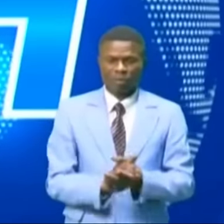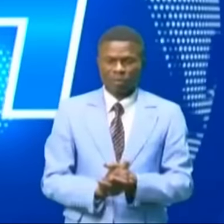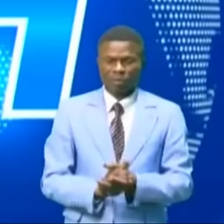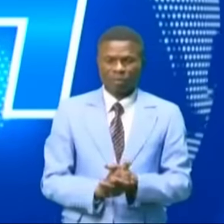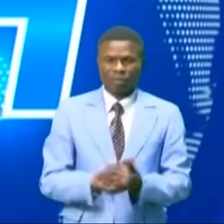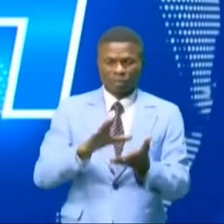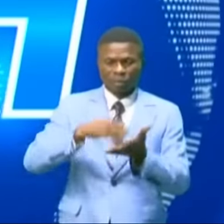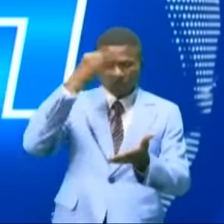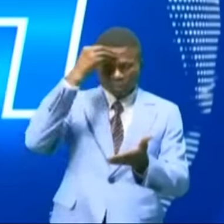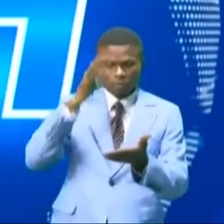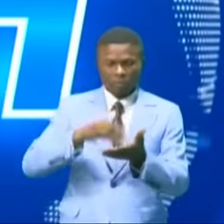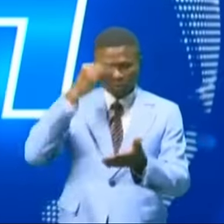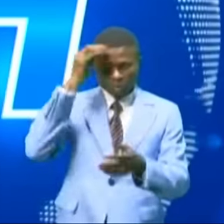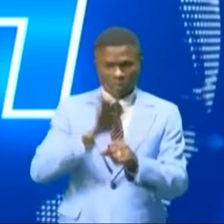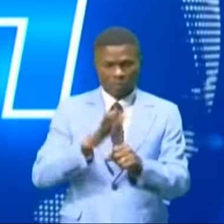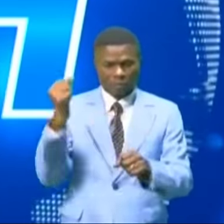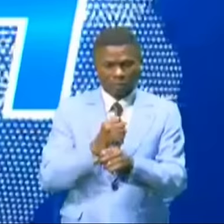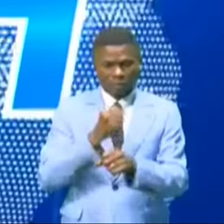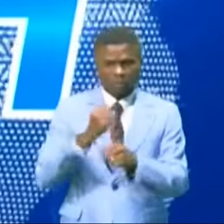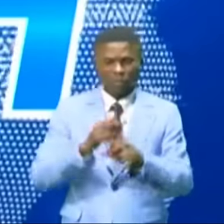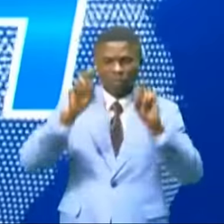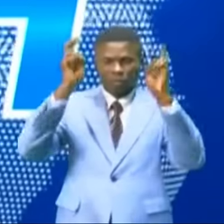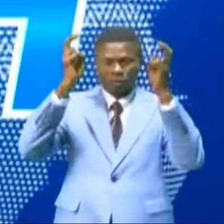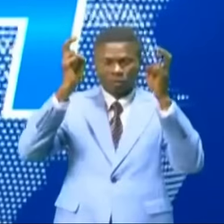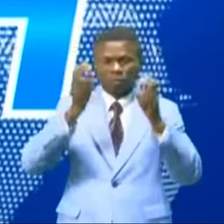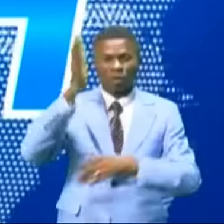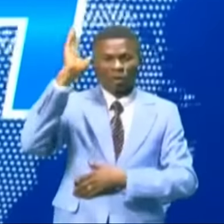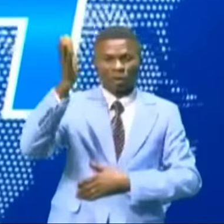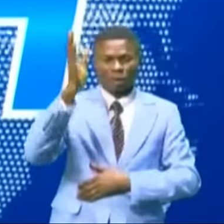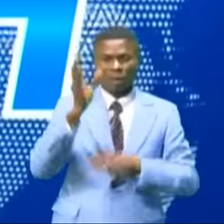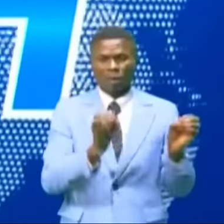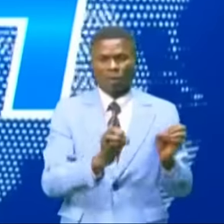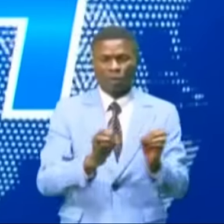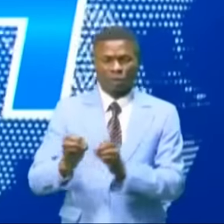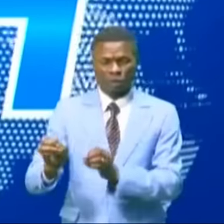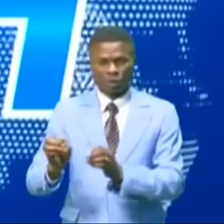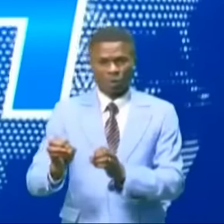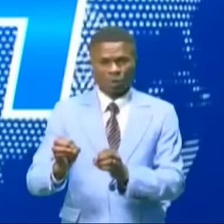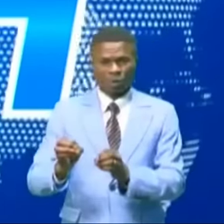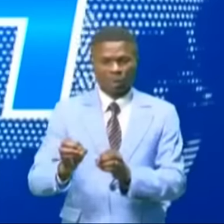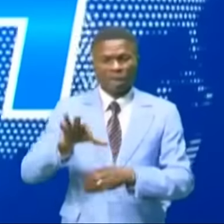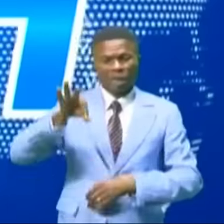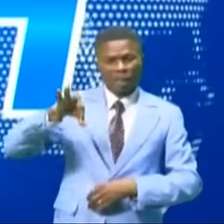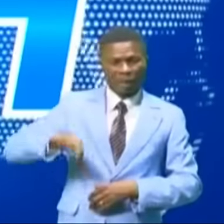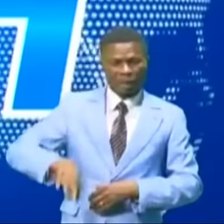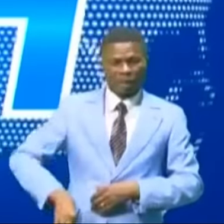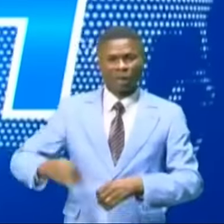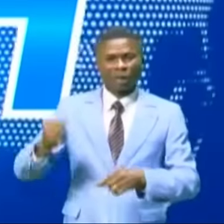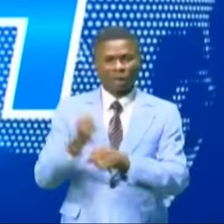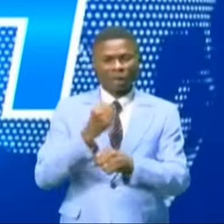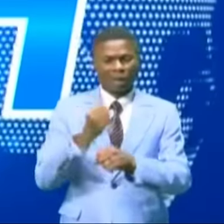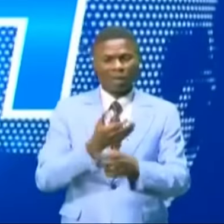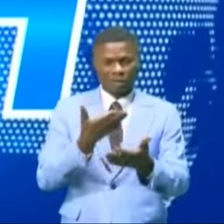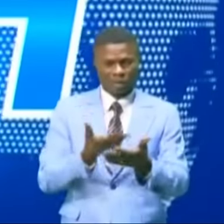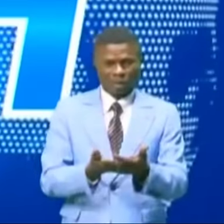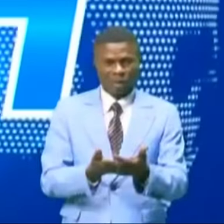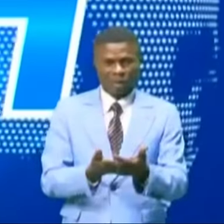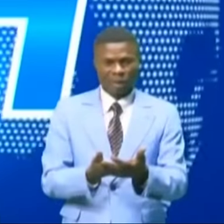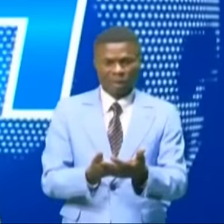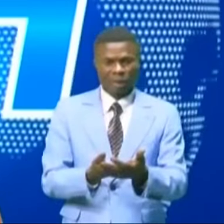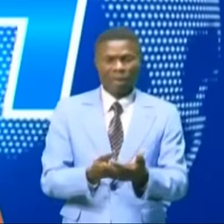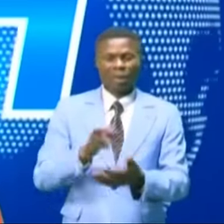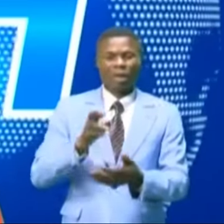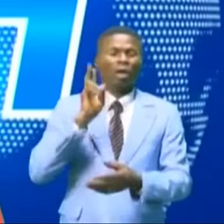et s'enrichir au travail sur les thèmes d'une conférence organisée sur le bienfait du travail à